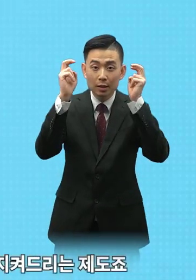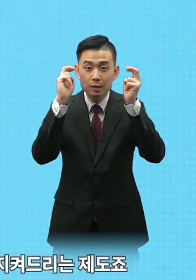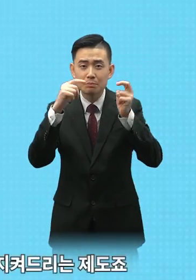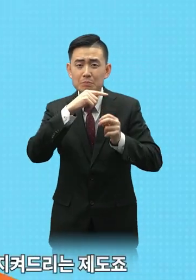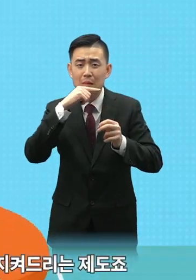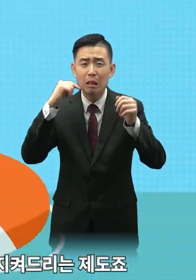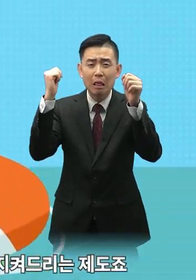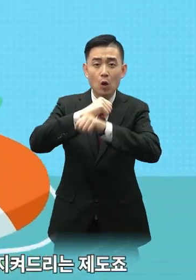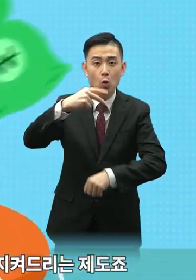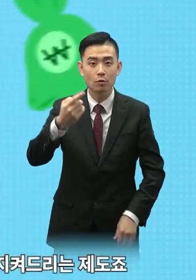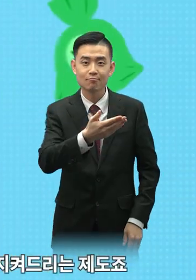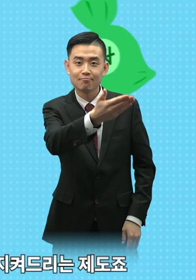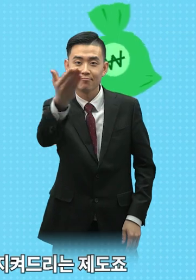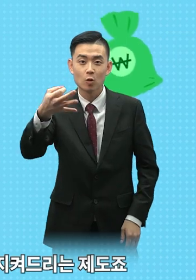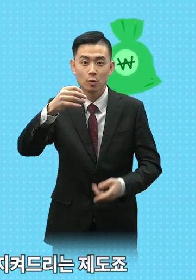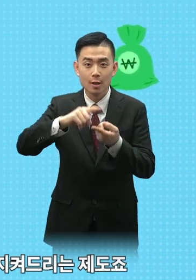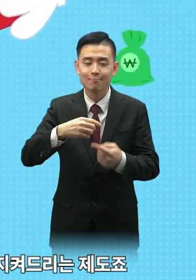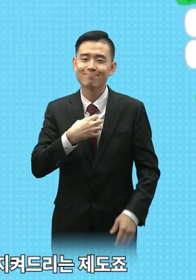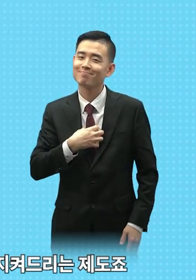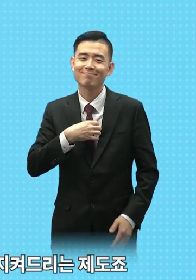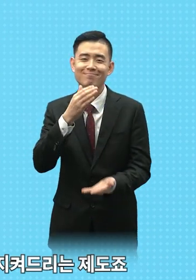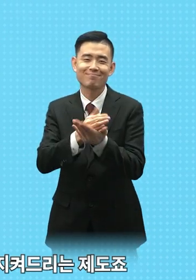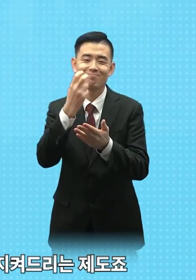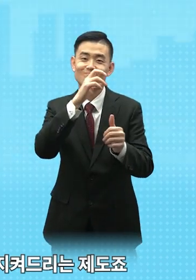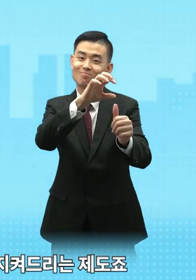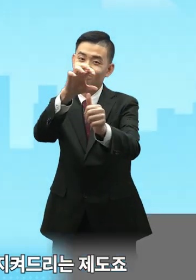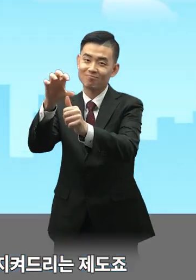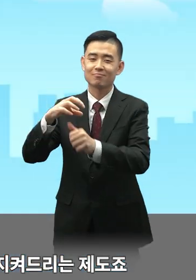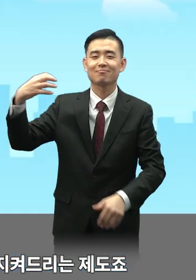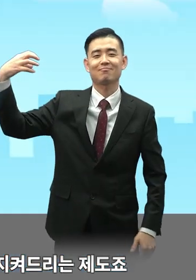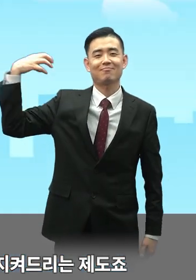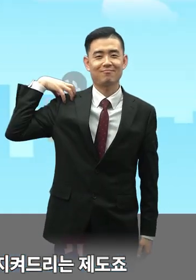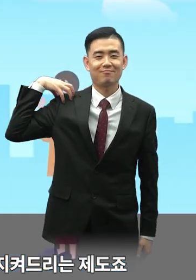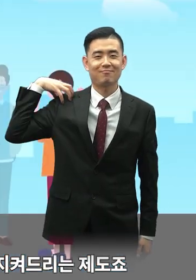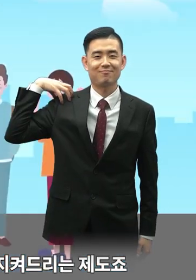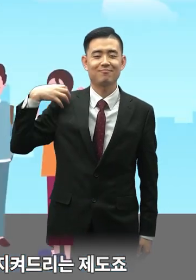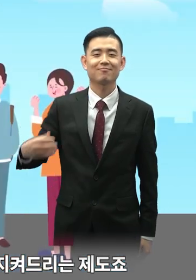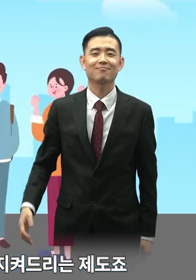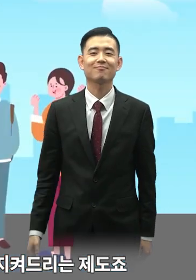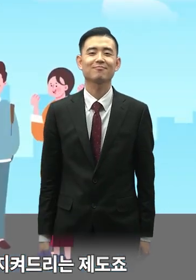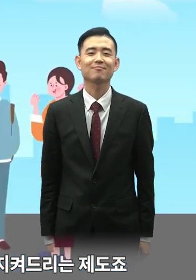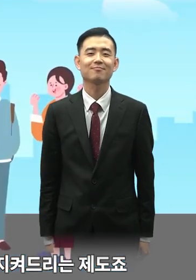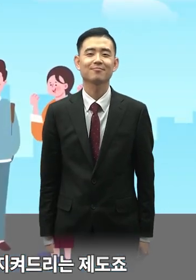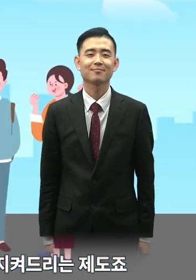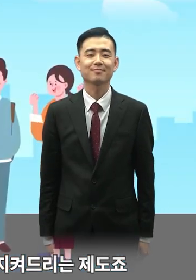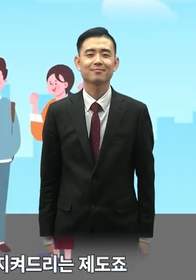거래하는 금융회사가 부실해지더라도 여러분의 예금을 지켜드리는 제도죠.